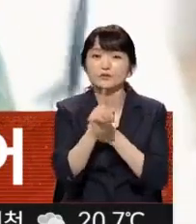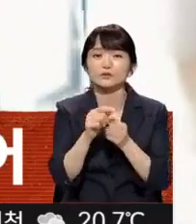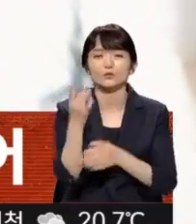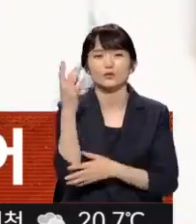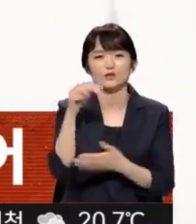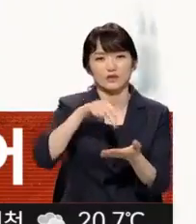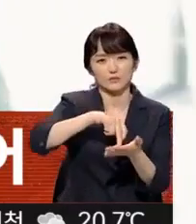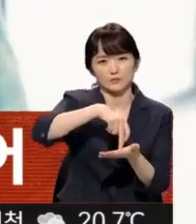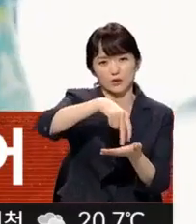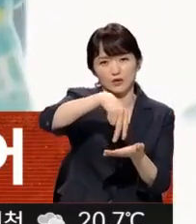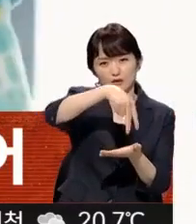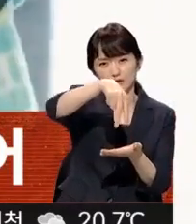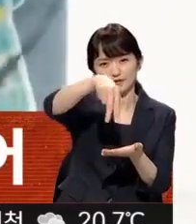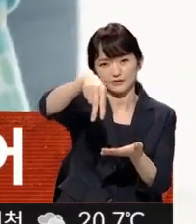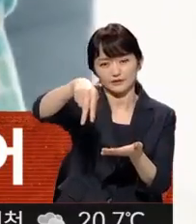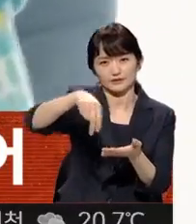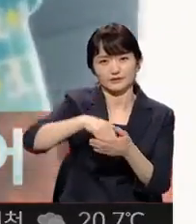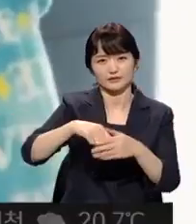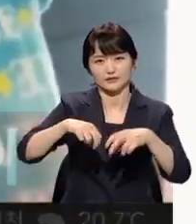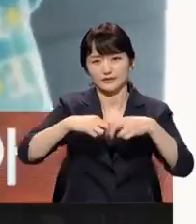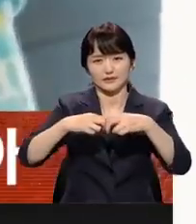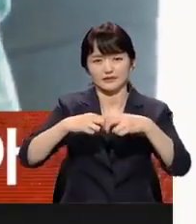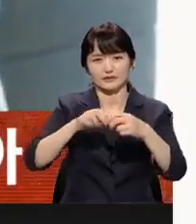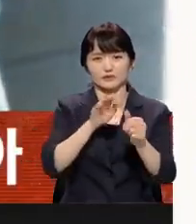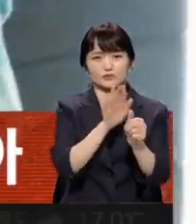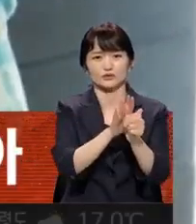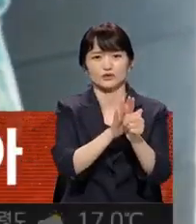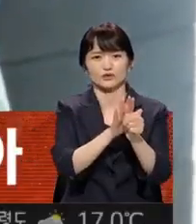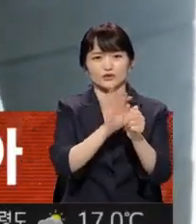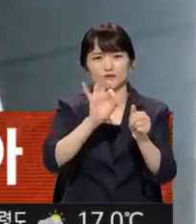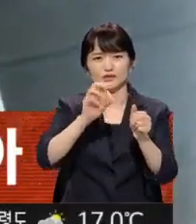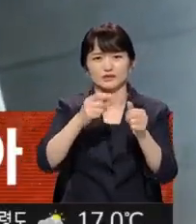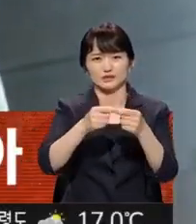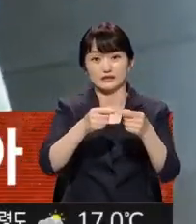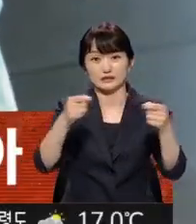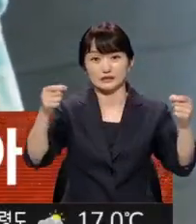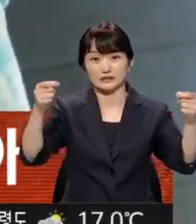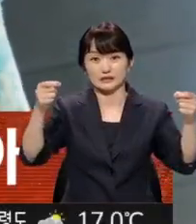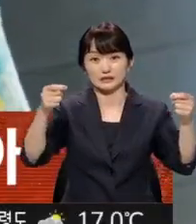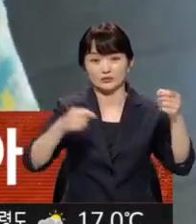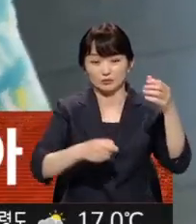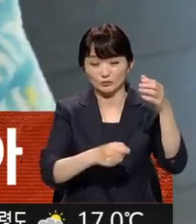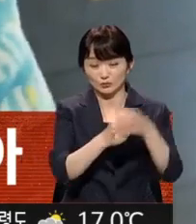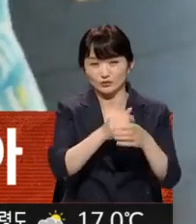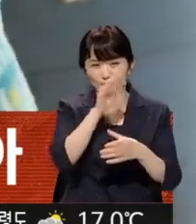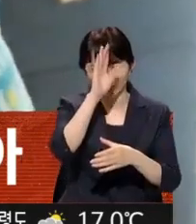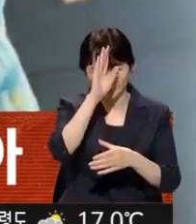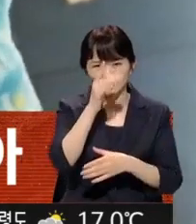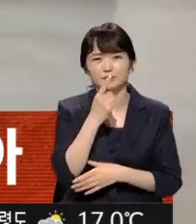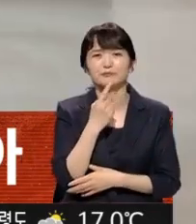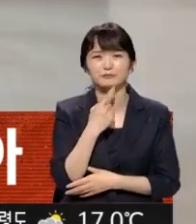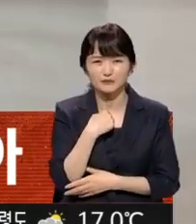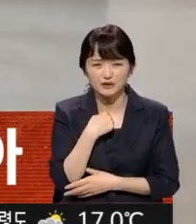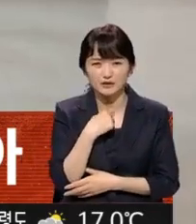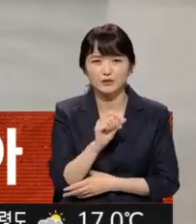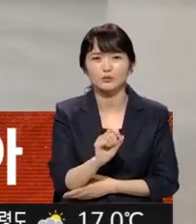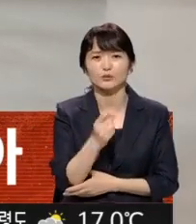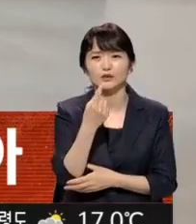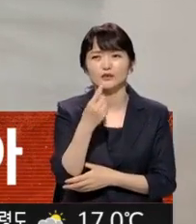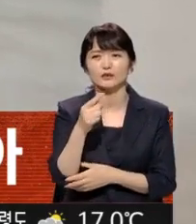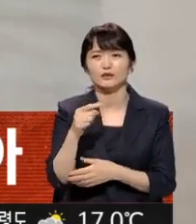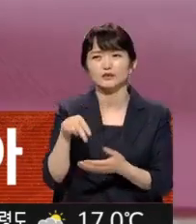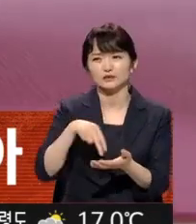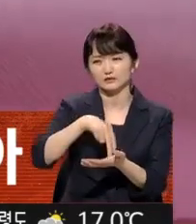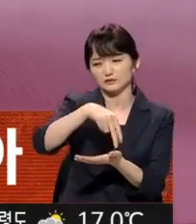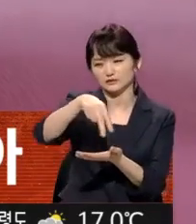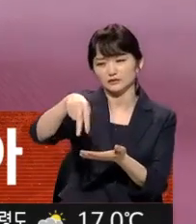원래 발레리나였는데 관절을 지지해주는 인대가 비정상적으로 늘어나는 희소질환을 앓게 되었다고 합니다. 때문에 사랑하는